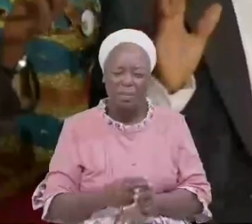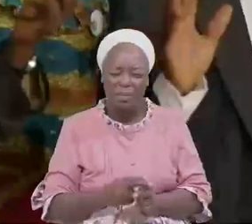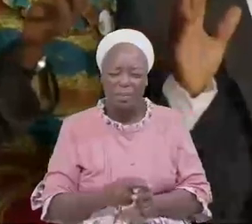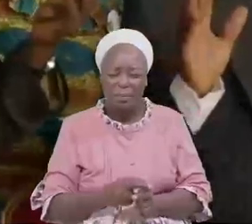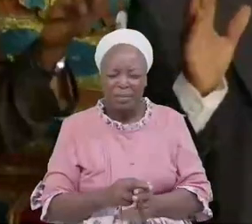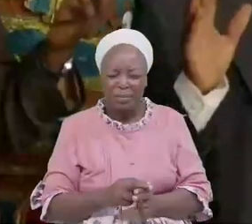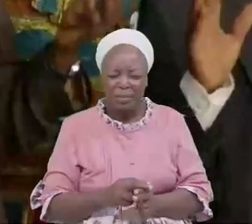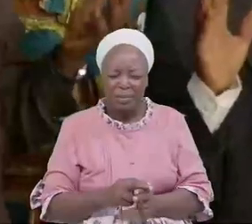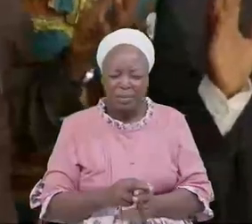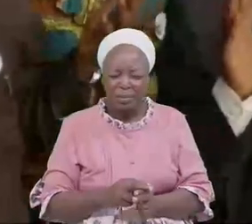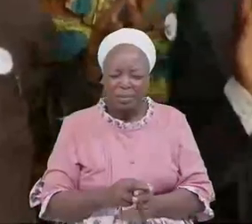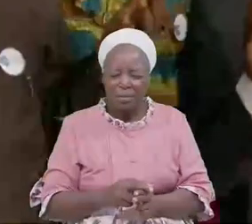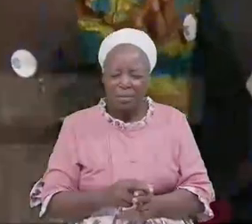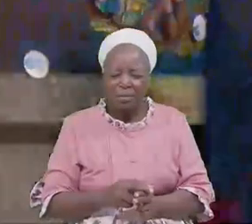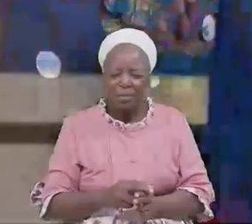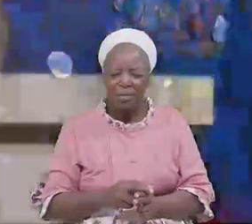Jésus.